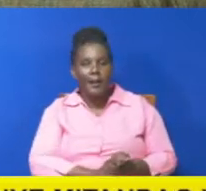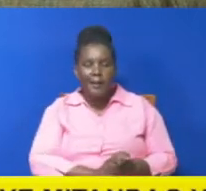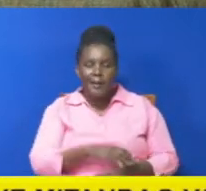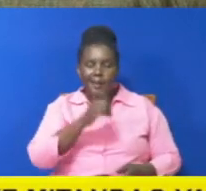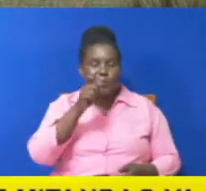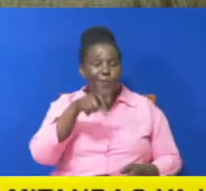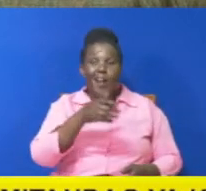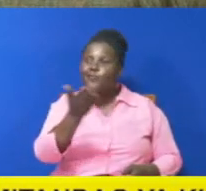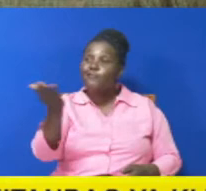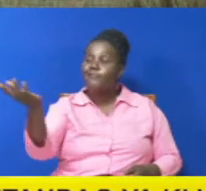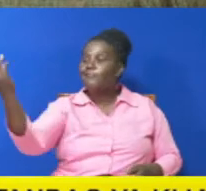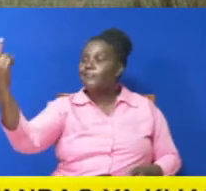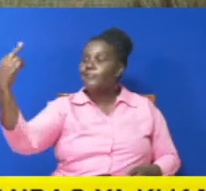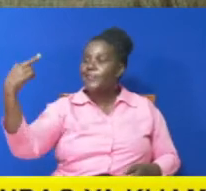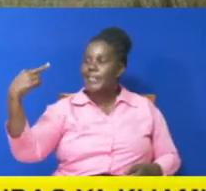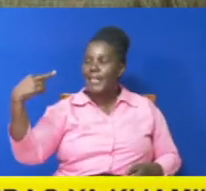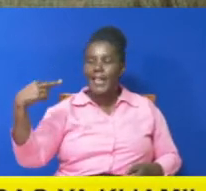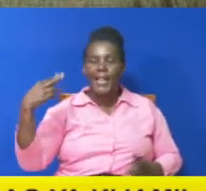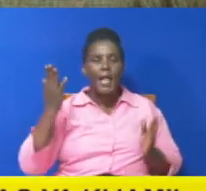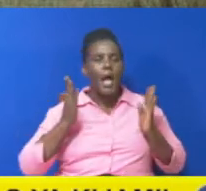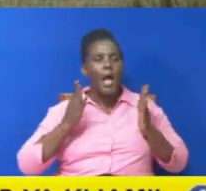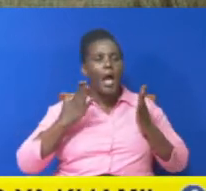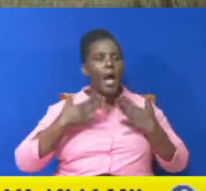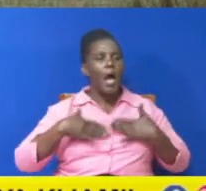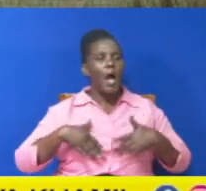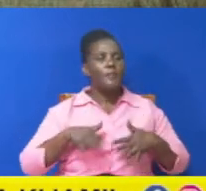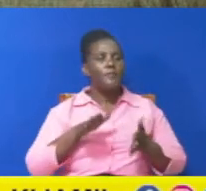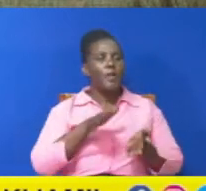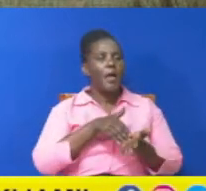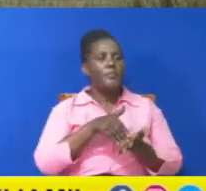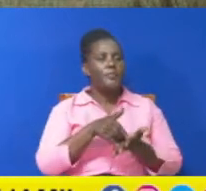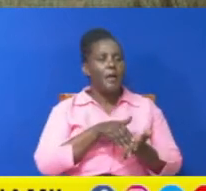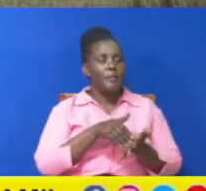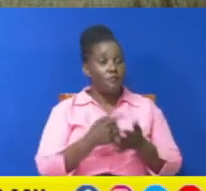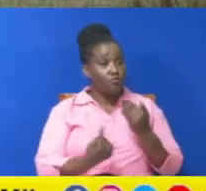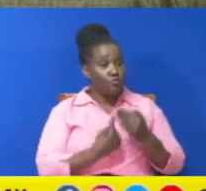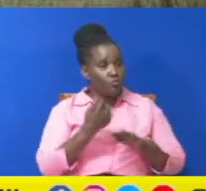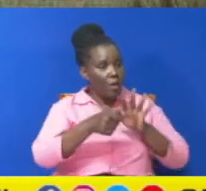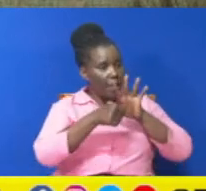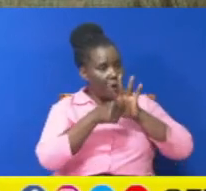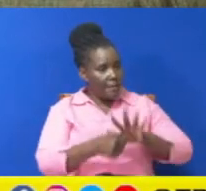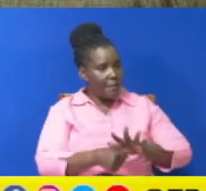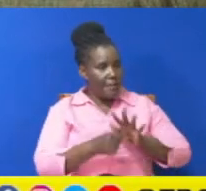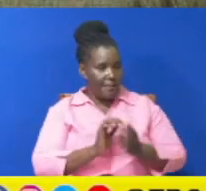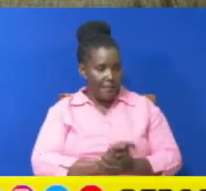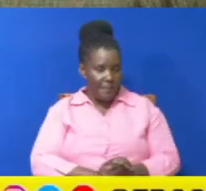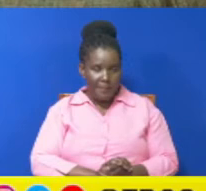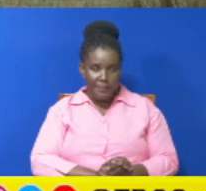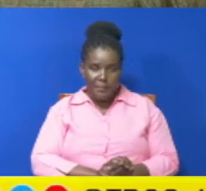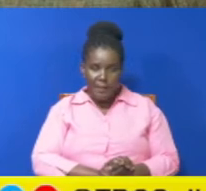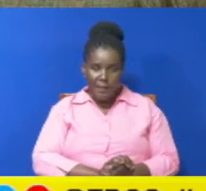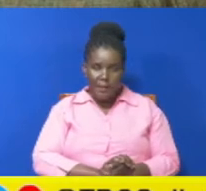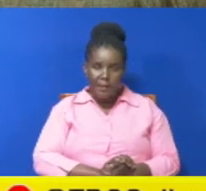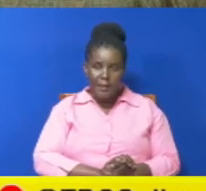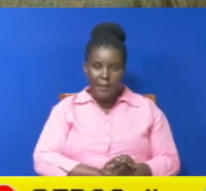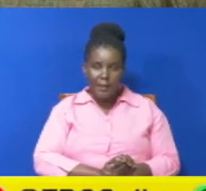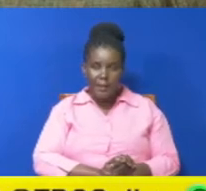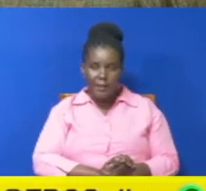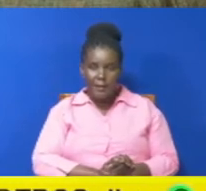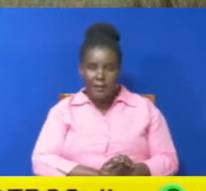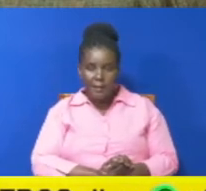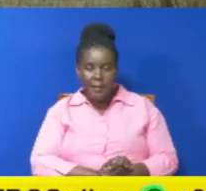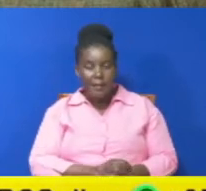mbona unazidi kupungua. Lakini pia kama hayo manyanyaso yanaathiri mwili, kwa mfano kuna wengine